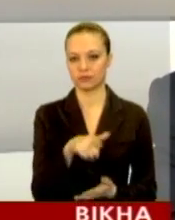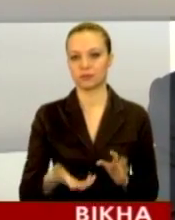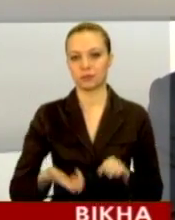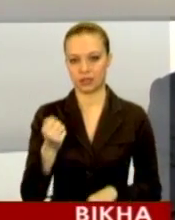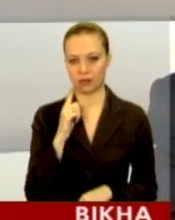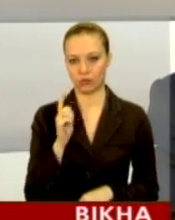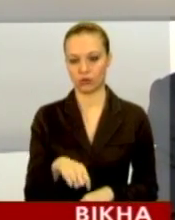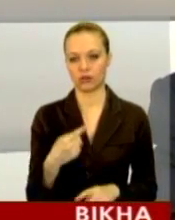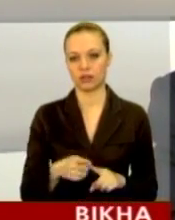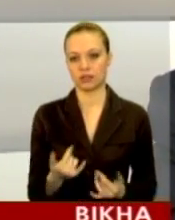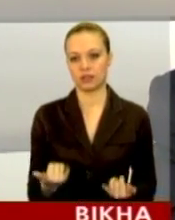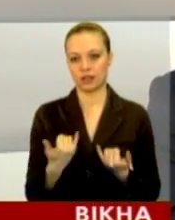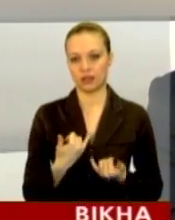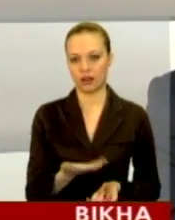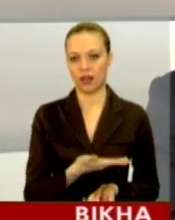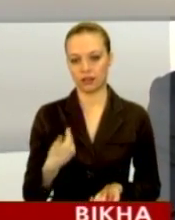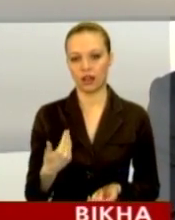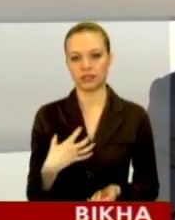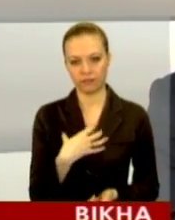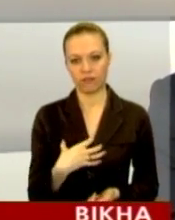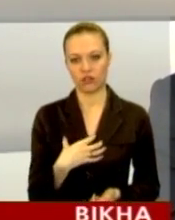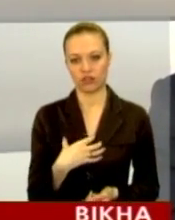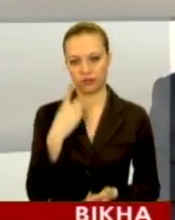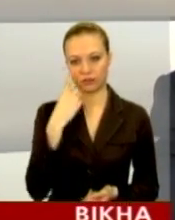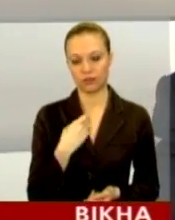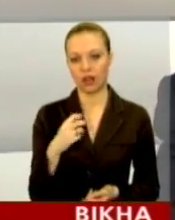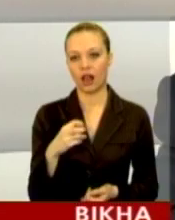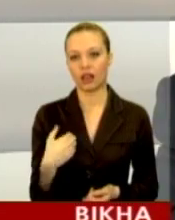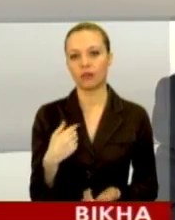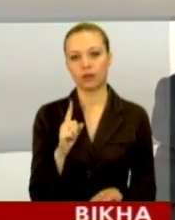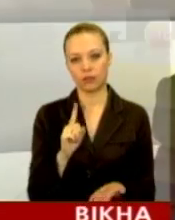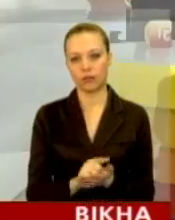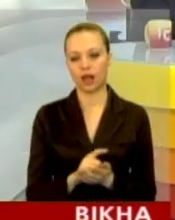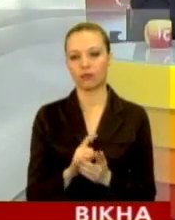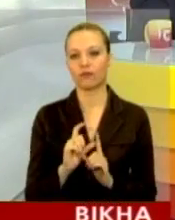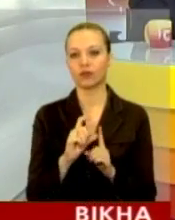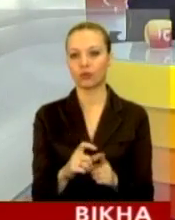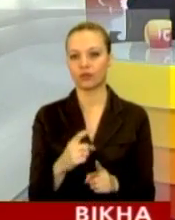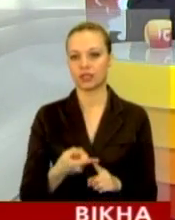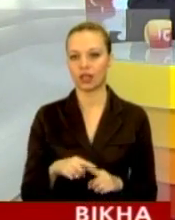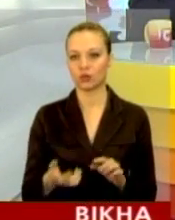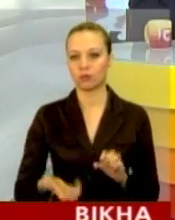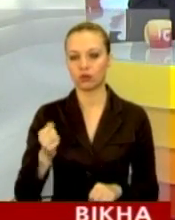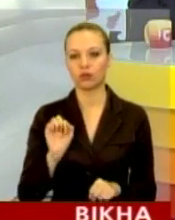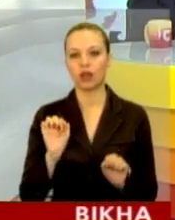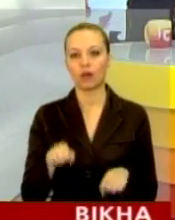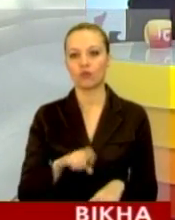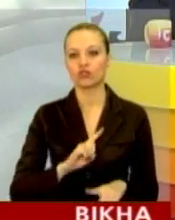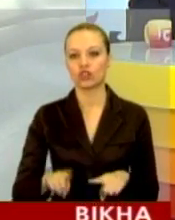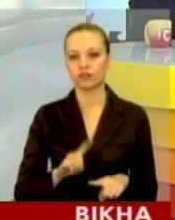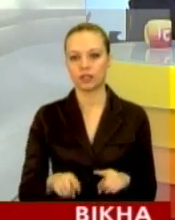підтримують Україну. Це для нас важливий сигнал. Але ми маємо відповісти на цю підтримку якомога